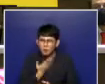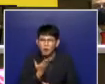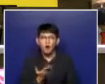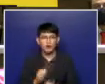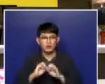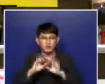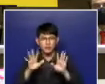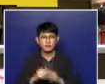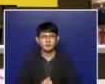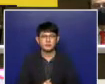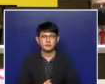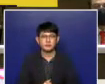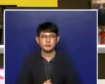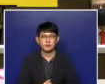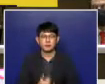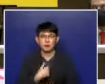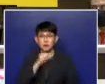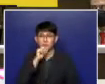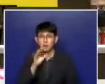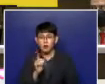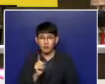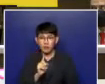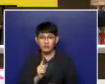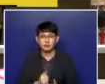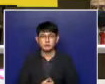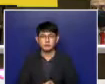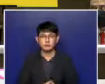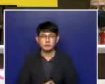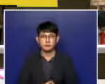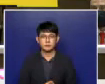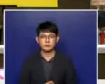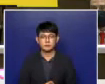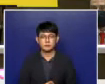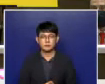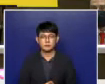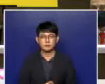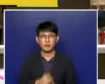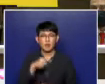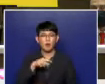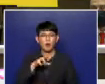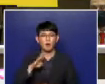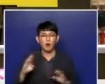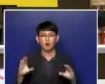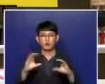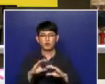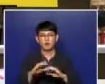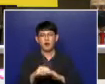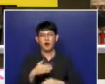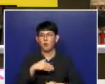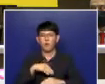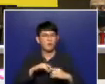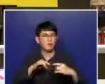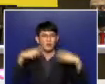ส่วนต่อขยายที่กทมควรจะได้สร้างต่อจากอ่อนนุชไปแบร์ริ่งแล้วก็จะไปสมุทรปราการนะครับแล้วก็จะ